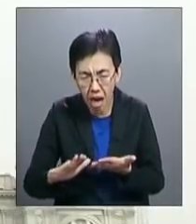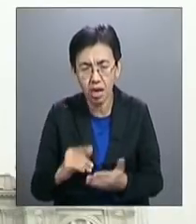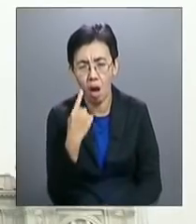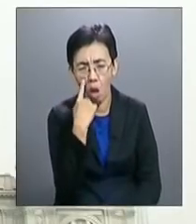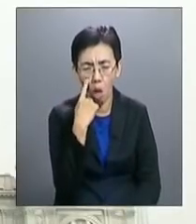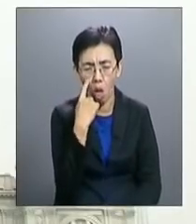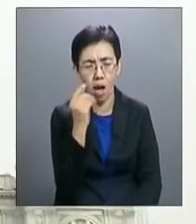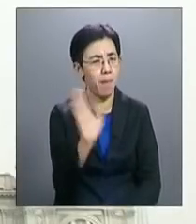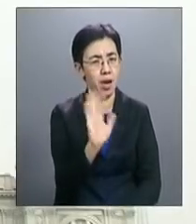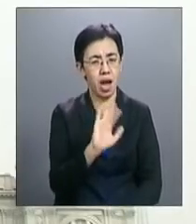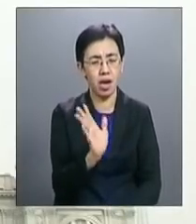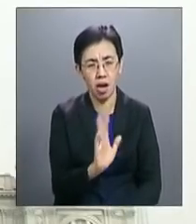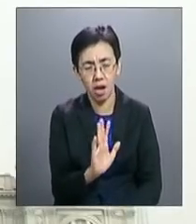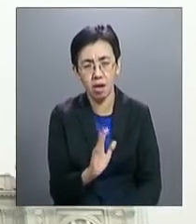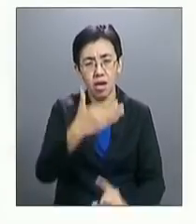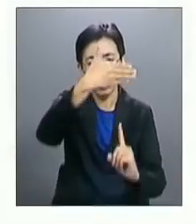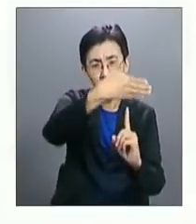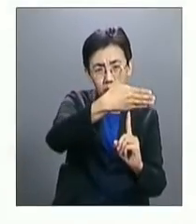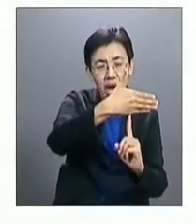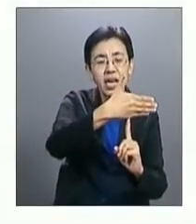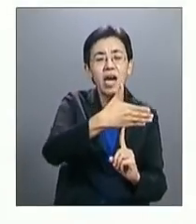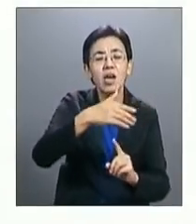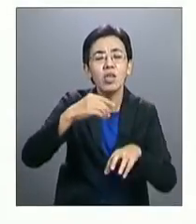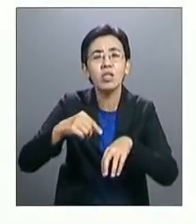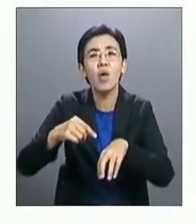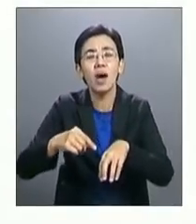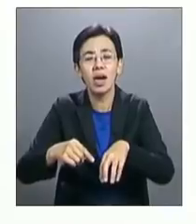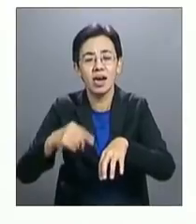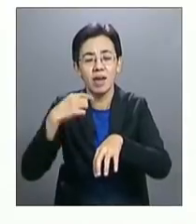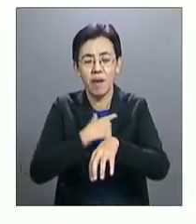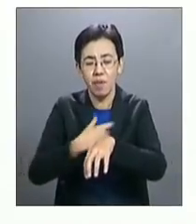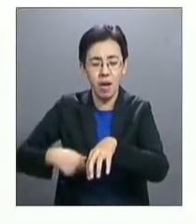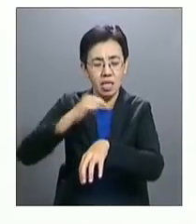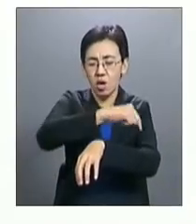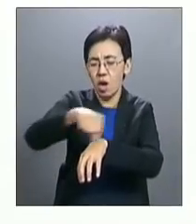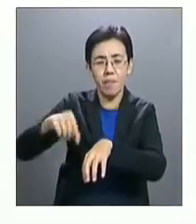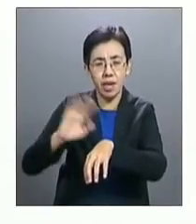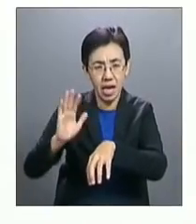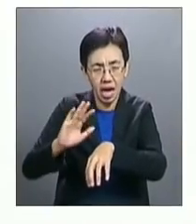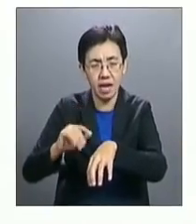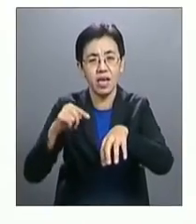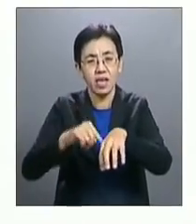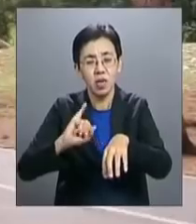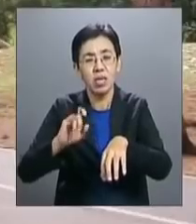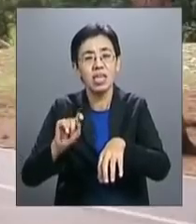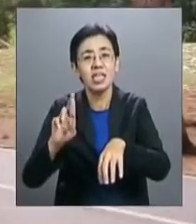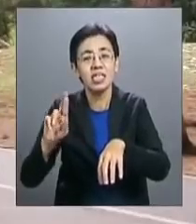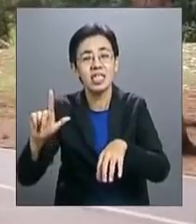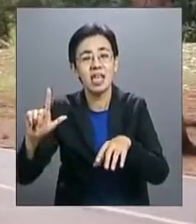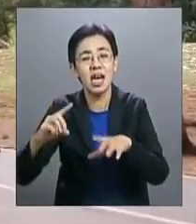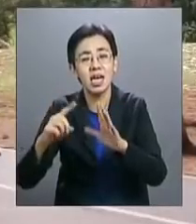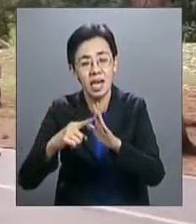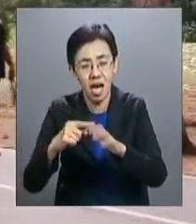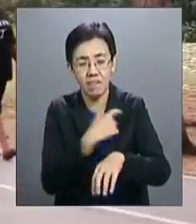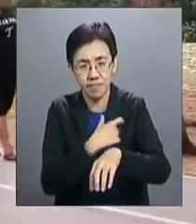ตารวมถึงห้ามปิดป้ายในถนนโดยรอบพระบรมมหาราชวังรอบพระตำหนักสวนจิตรดาลานพระบรมรูปทร